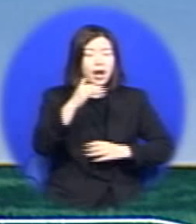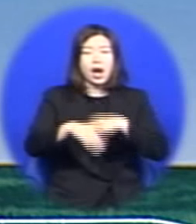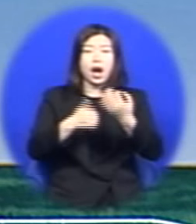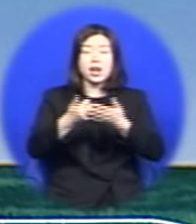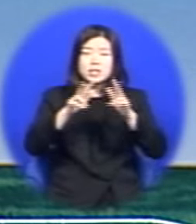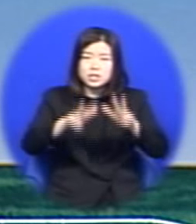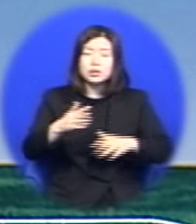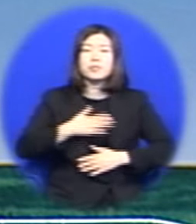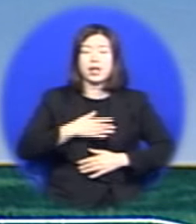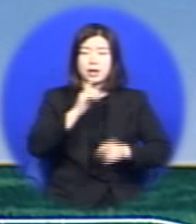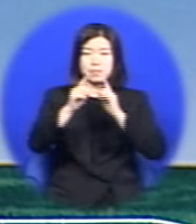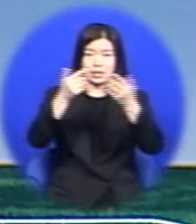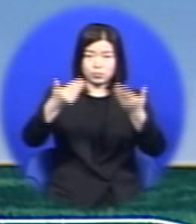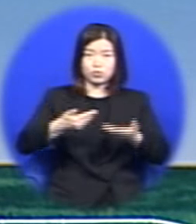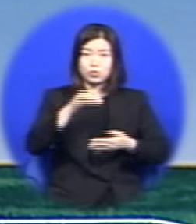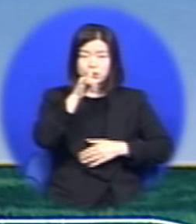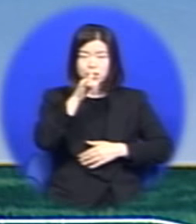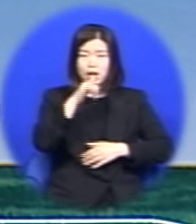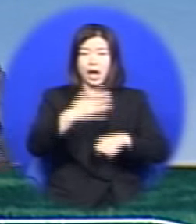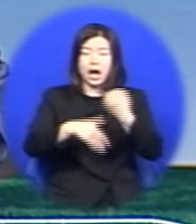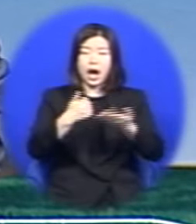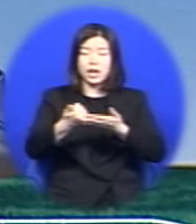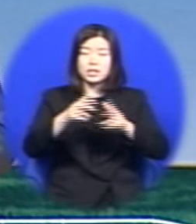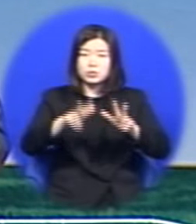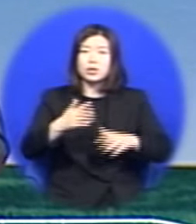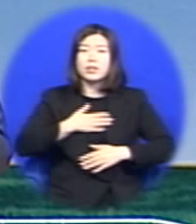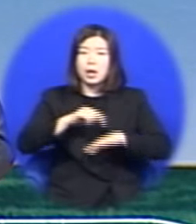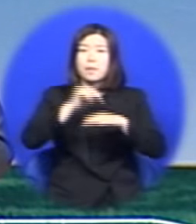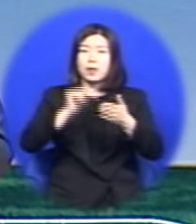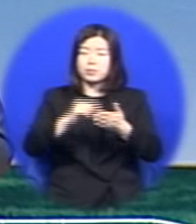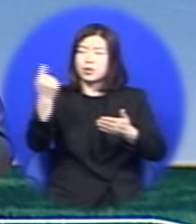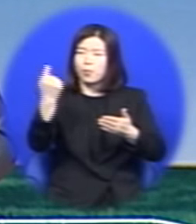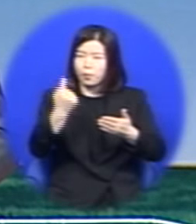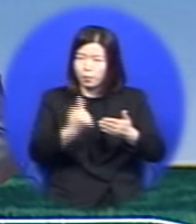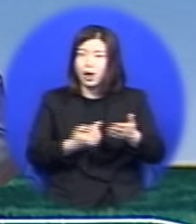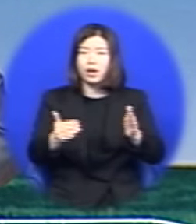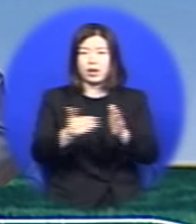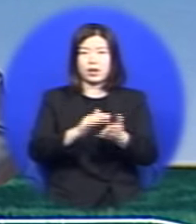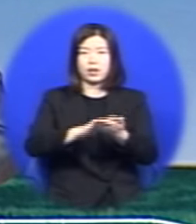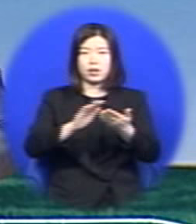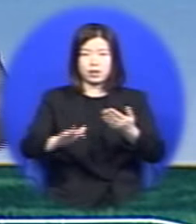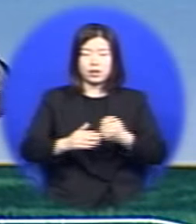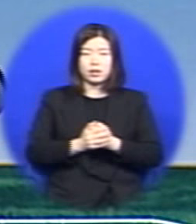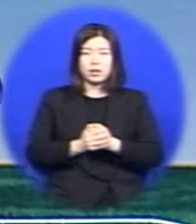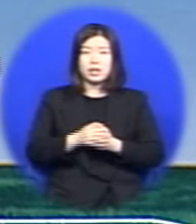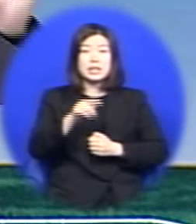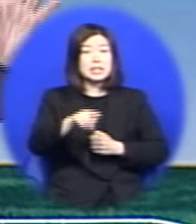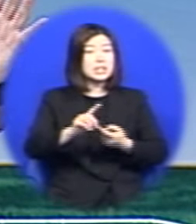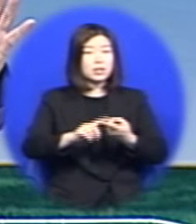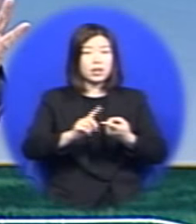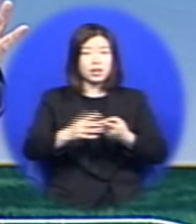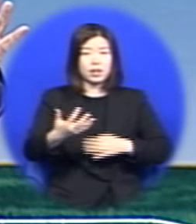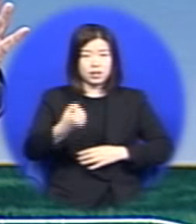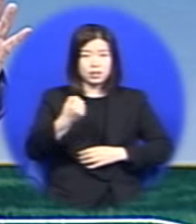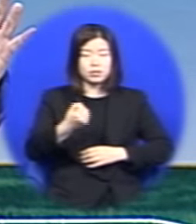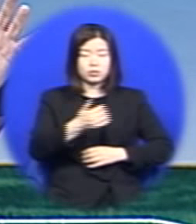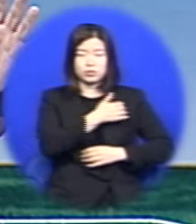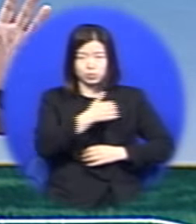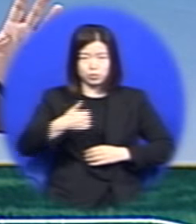내게 말씀하시는구나, 하나님이 지금 내 마음속에 들어오셨구나, 그것으로